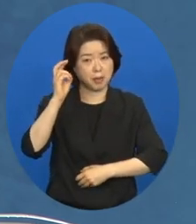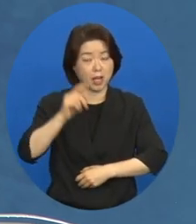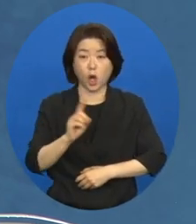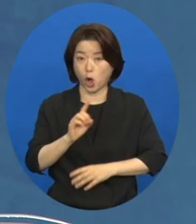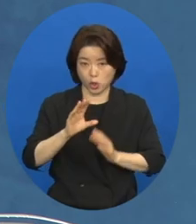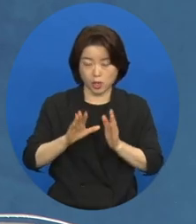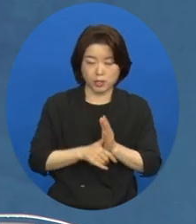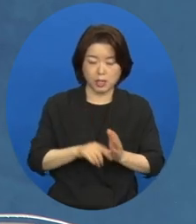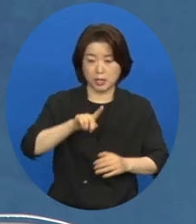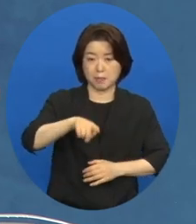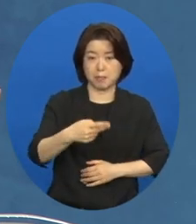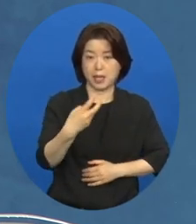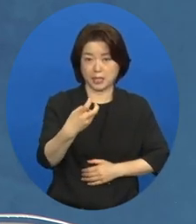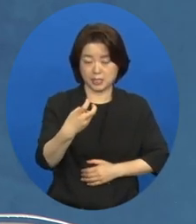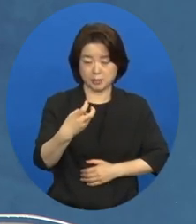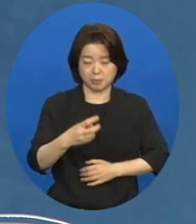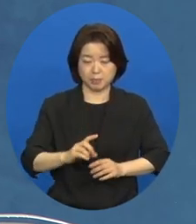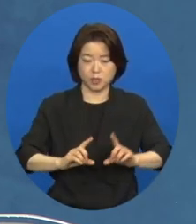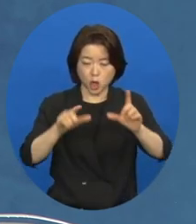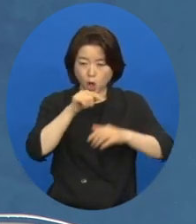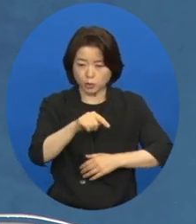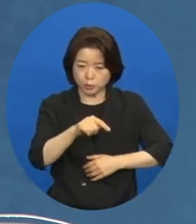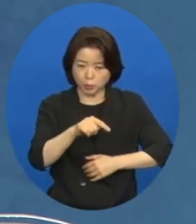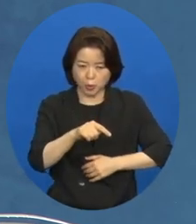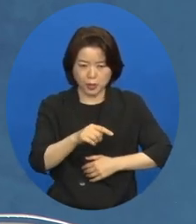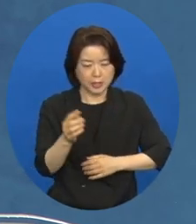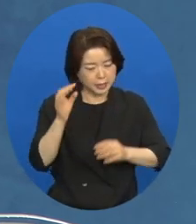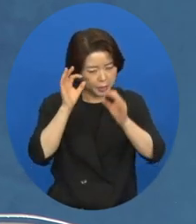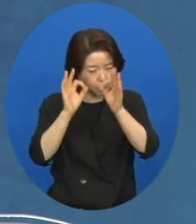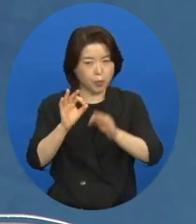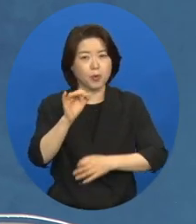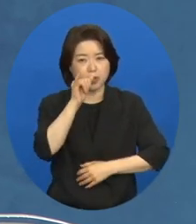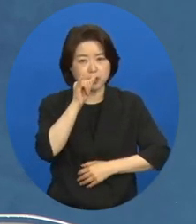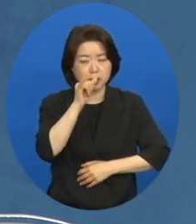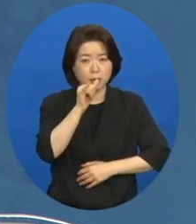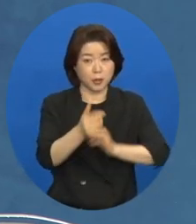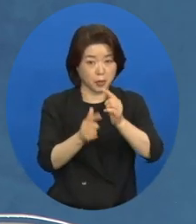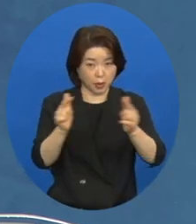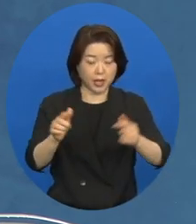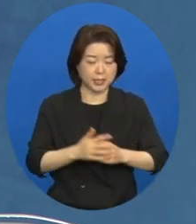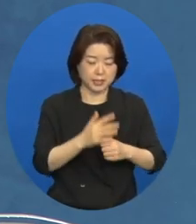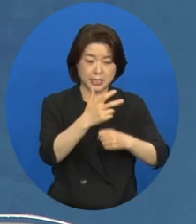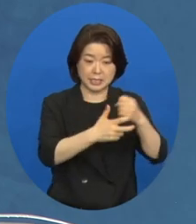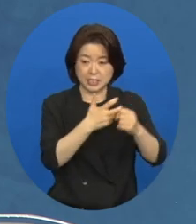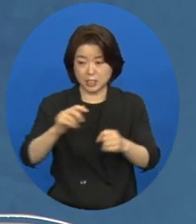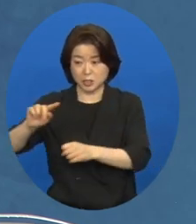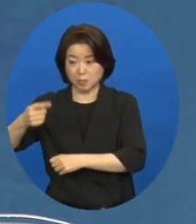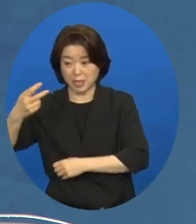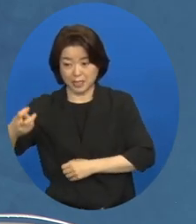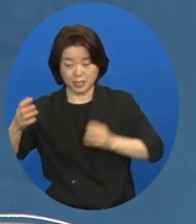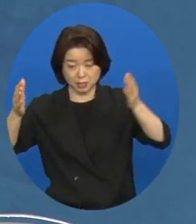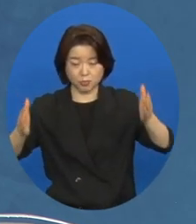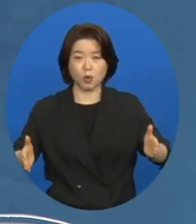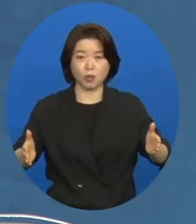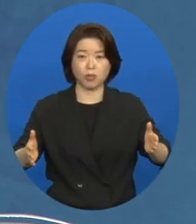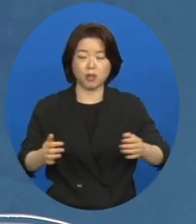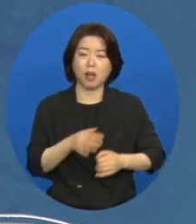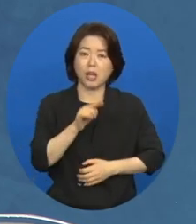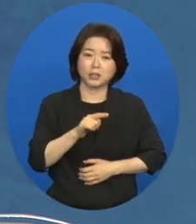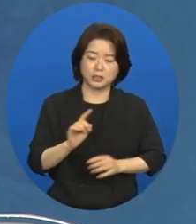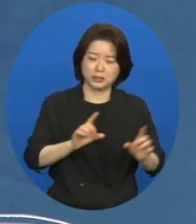경우는 120년으로 보기도 합니다. 학자마다 조금씩 다르게 봅니다. 아무튼 그 세월 살아감 자체가